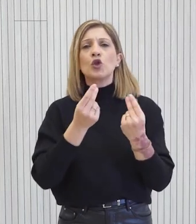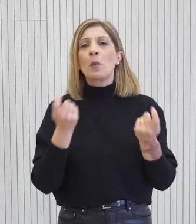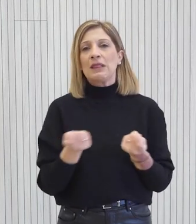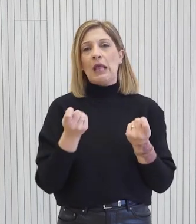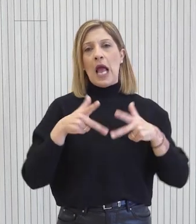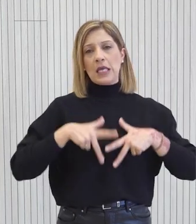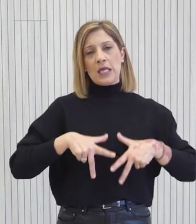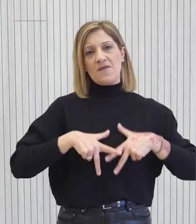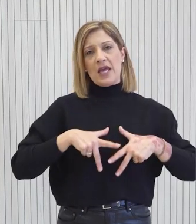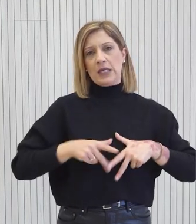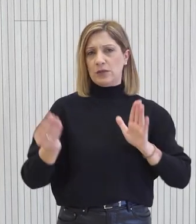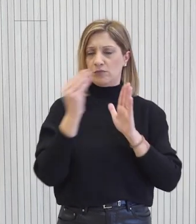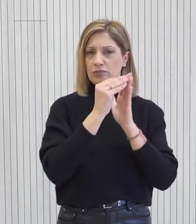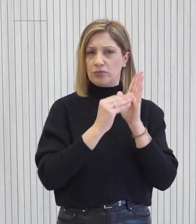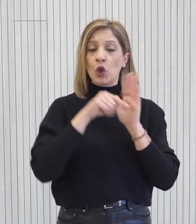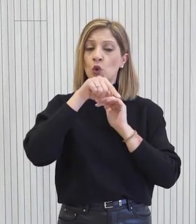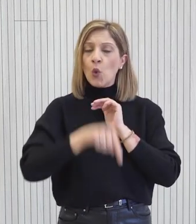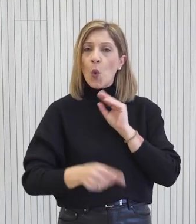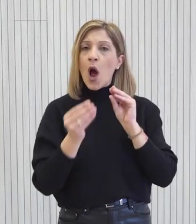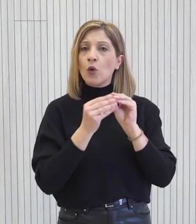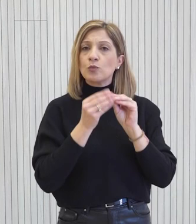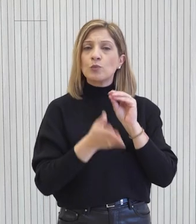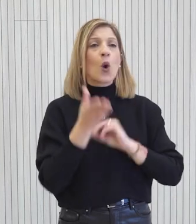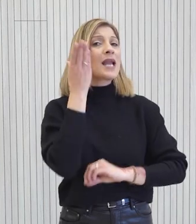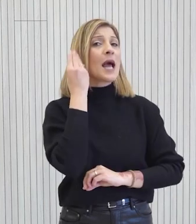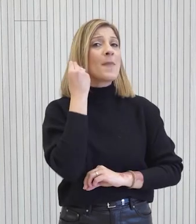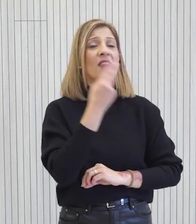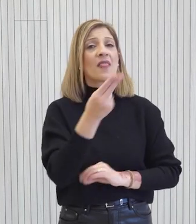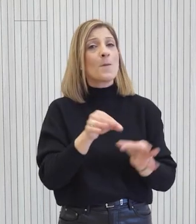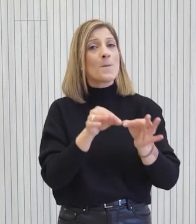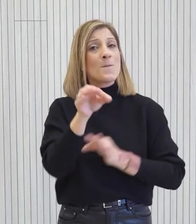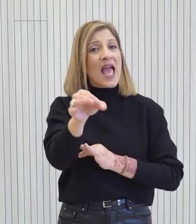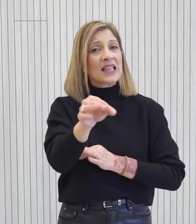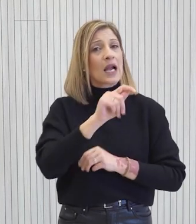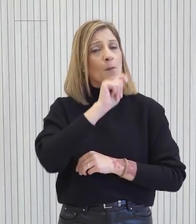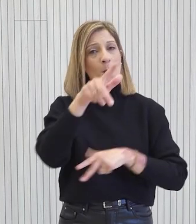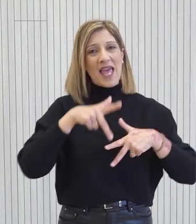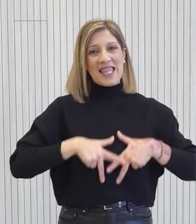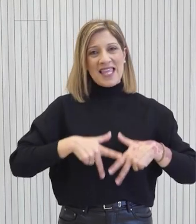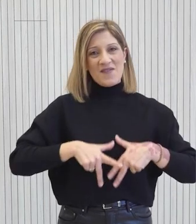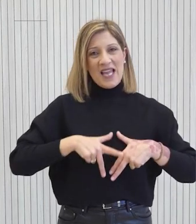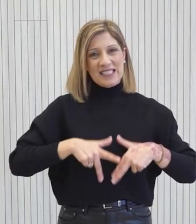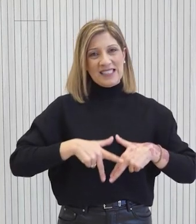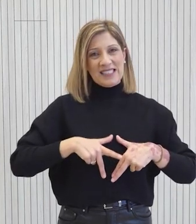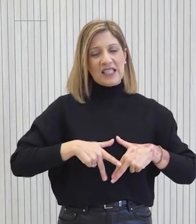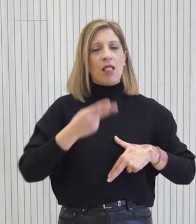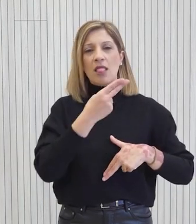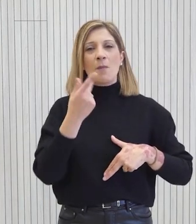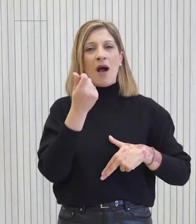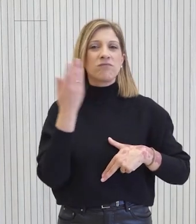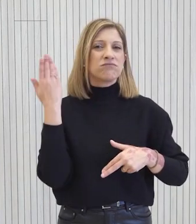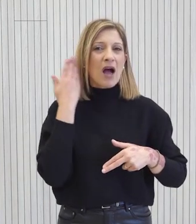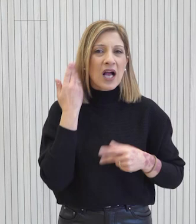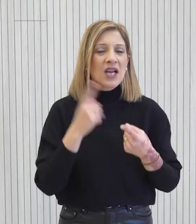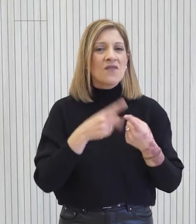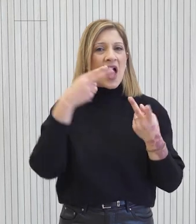Στο παρόν στάδιο, οι πολίτες μπορούν να πληροφορηθούν για το πακέτο μέτρων που έχει εξαγγείλει η κυβέρνηση για την αντιμετώπιση της ακρίβειας,